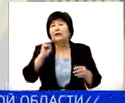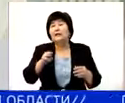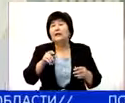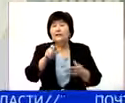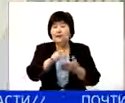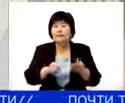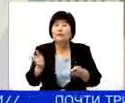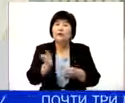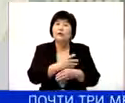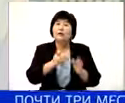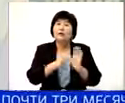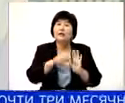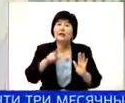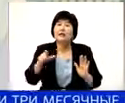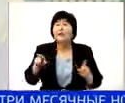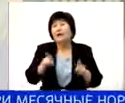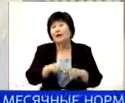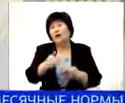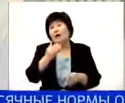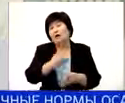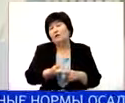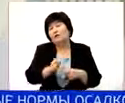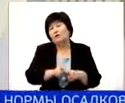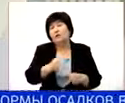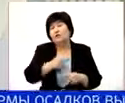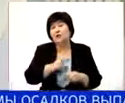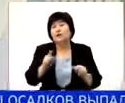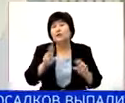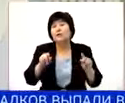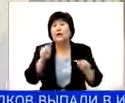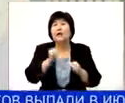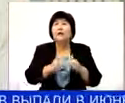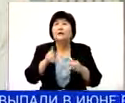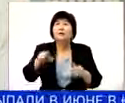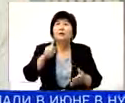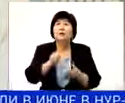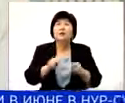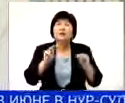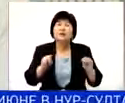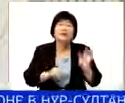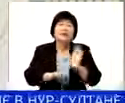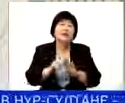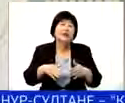были удалены 7 человек. Конечно, очень жаль, но мы считаем, что каждый выпускник должен честно начинать большую жизнь.